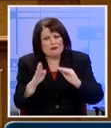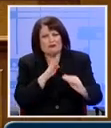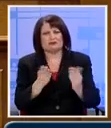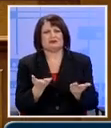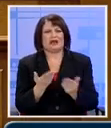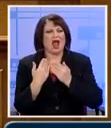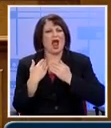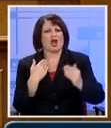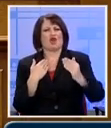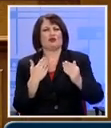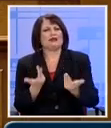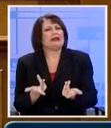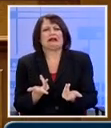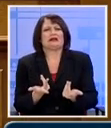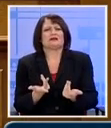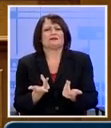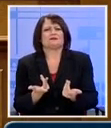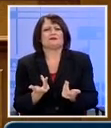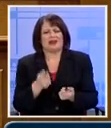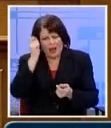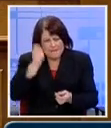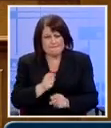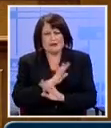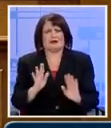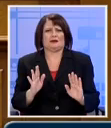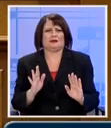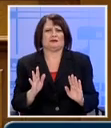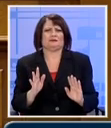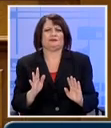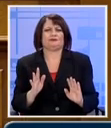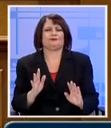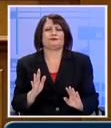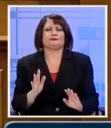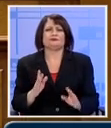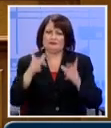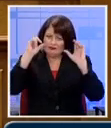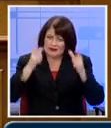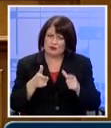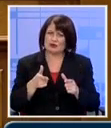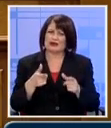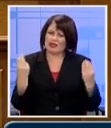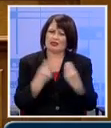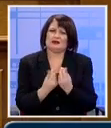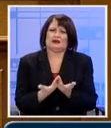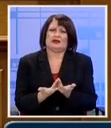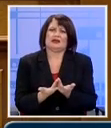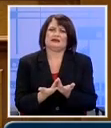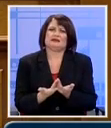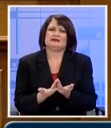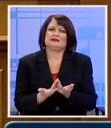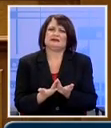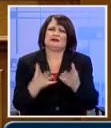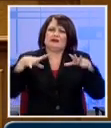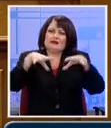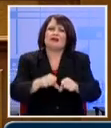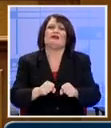μια ακρότητα αδιανόητη για οποιαδήποτε δημοκρατική χώρα. Να παραμείνει